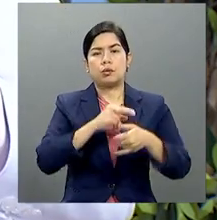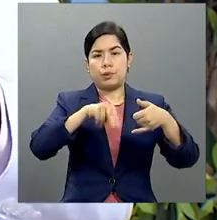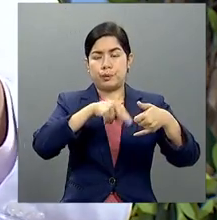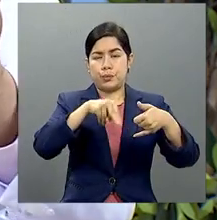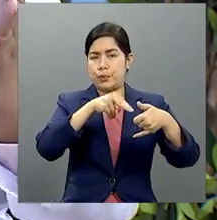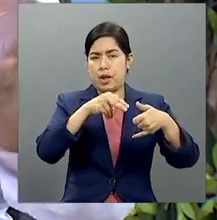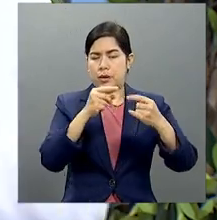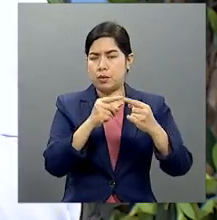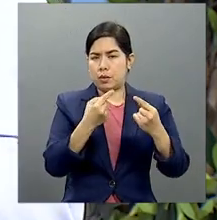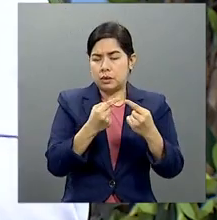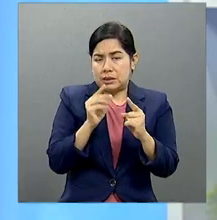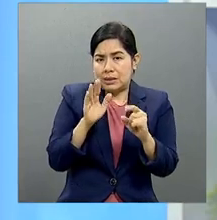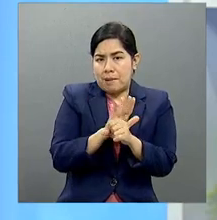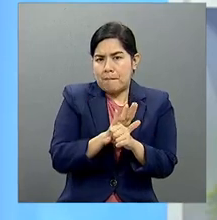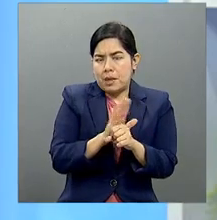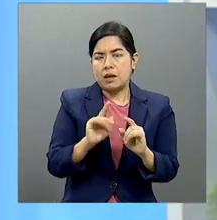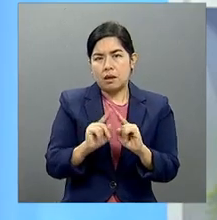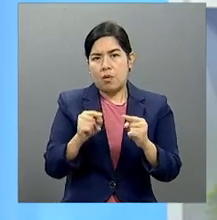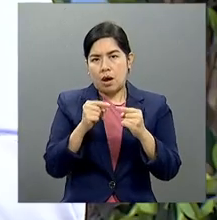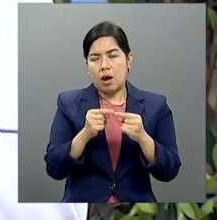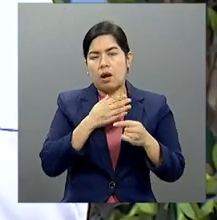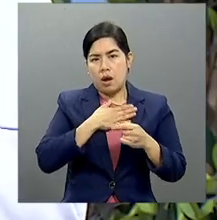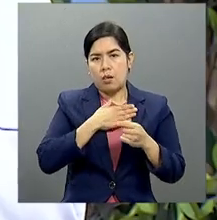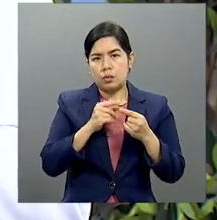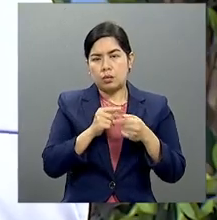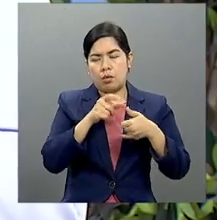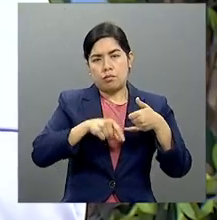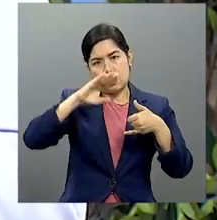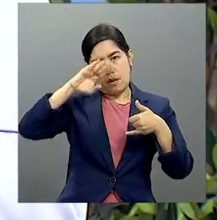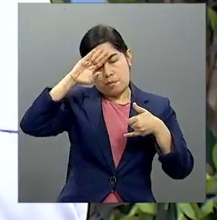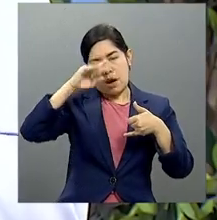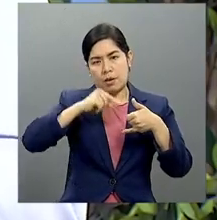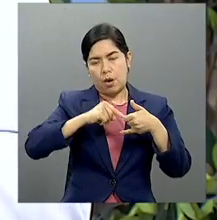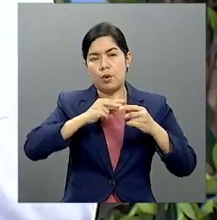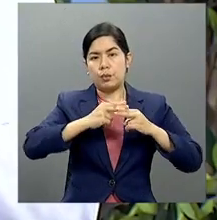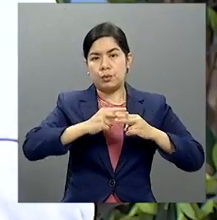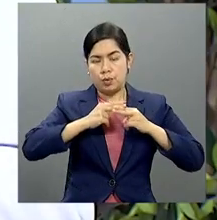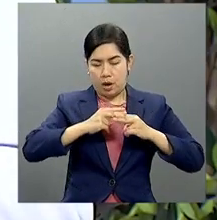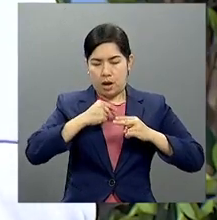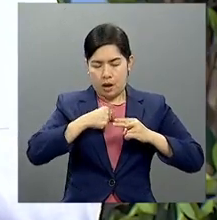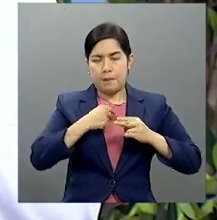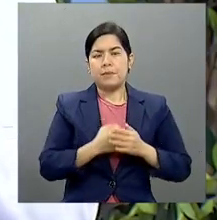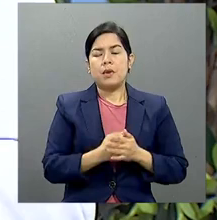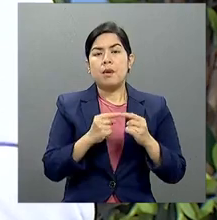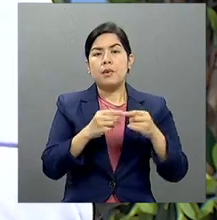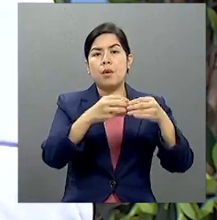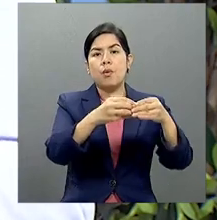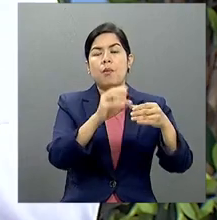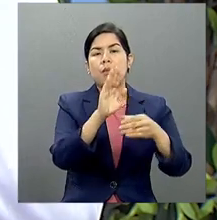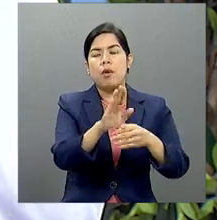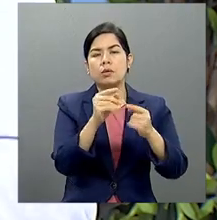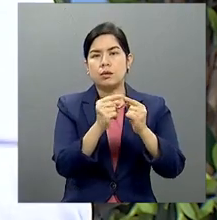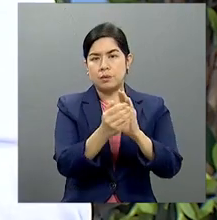ะดูแลโรคได้นะครับเราจะมีทีมก็คือจะต้องเป็นทีมสาขาวิชาชีพได้แก่พยาบาลเภสัชก